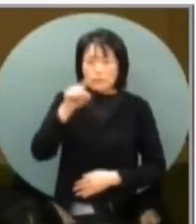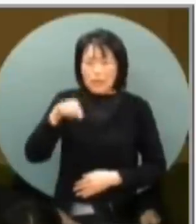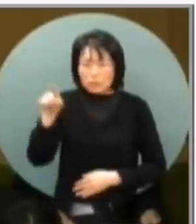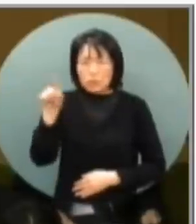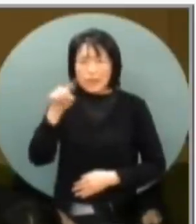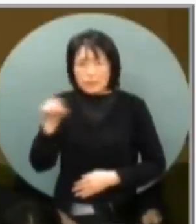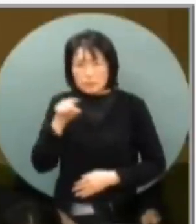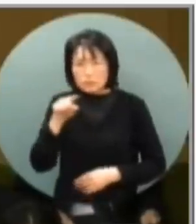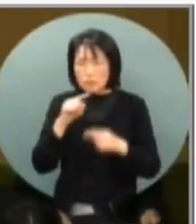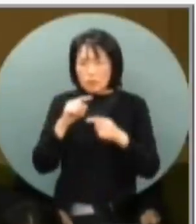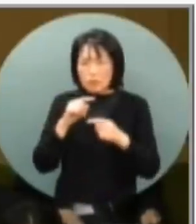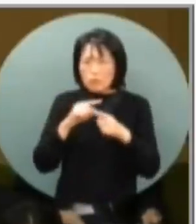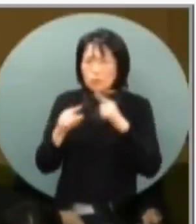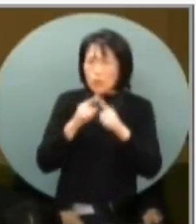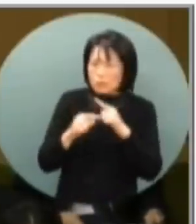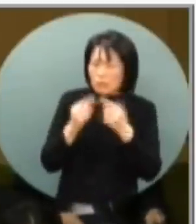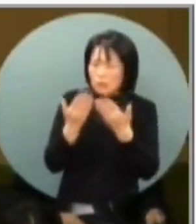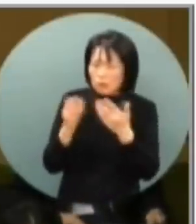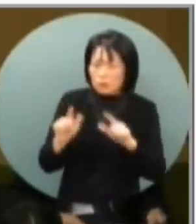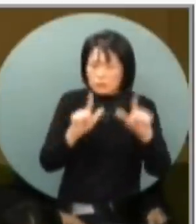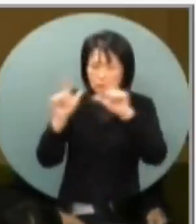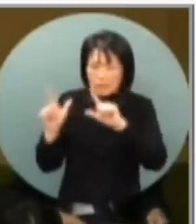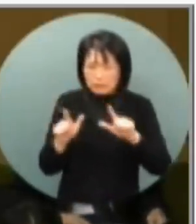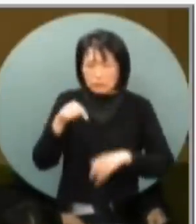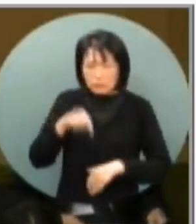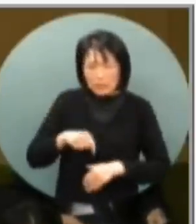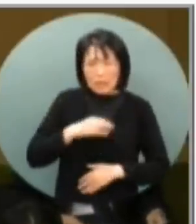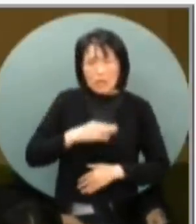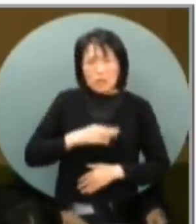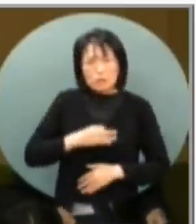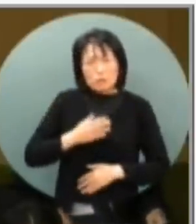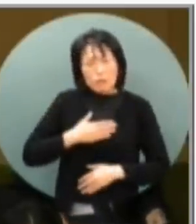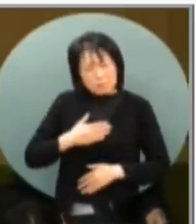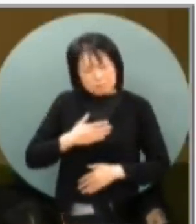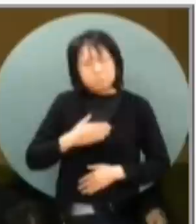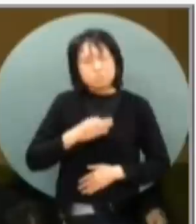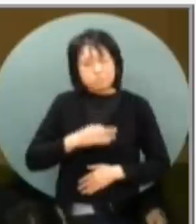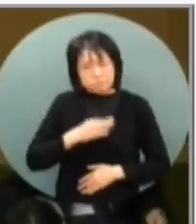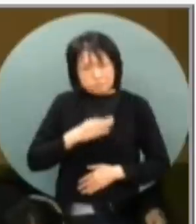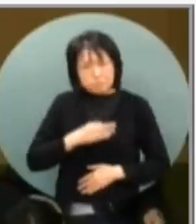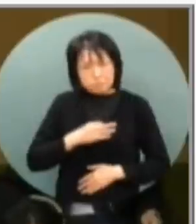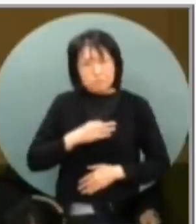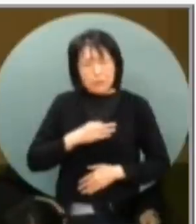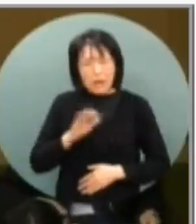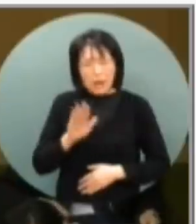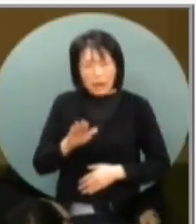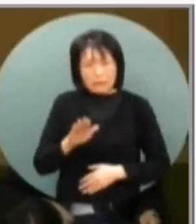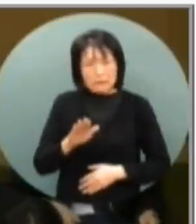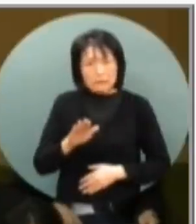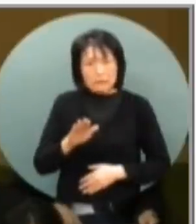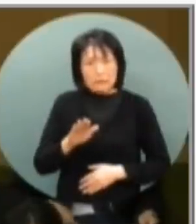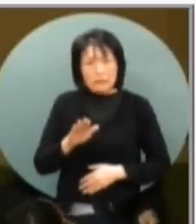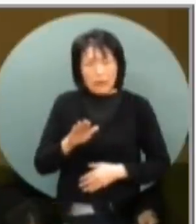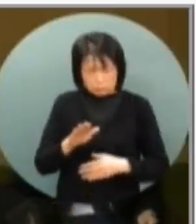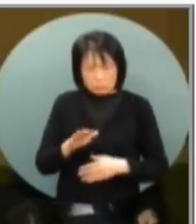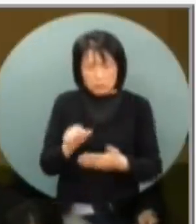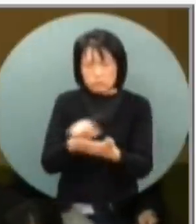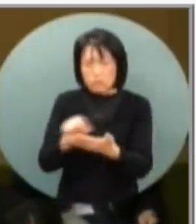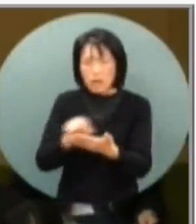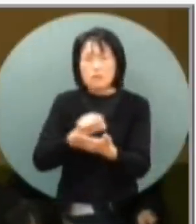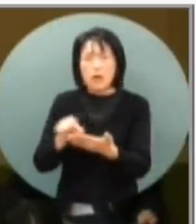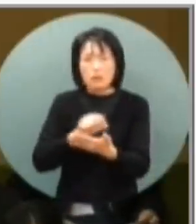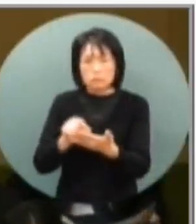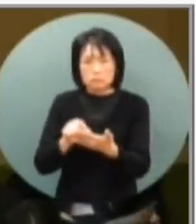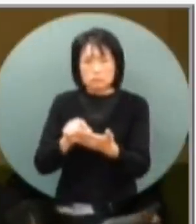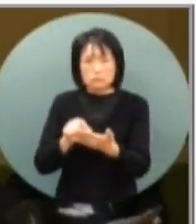ブルで学校生活の中で不安を覚えながら過ごしているような、そうしたアンケート結果が実態として現れてきているということ